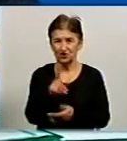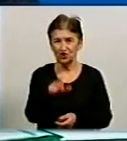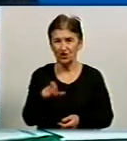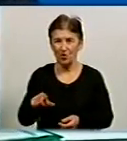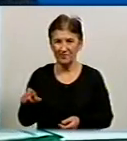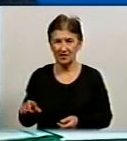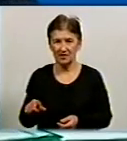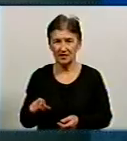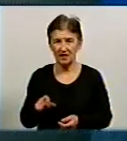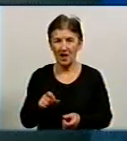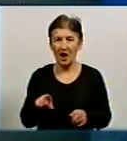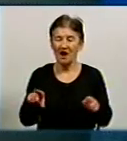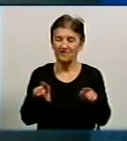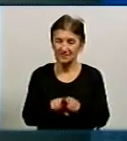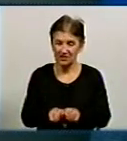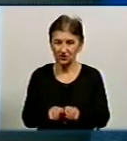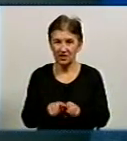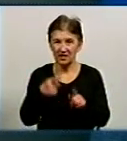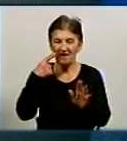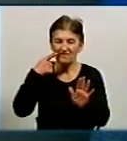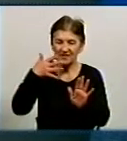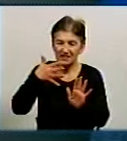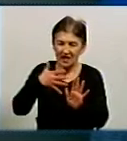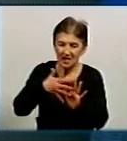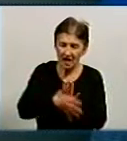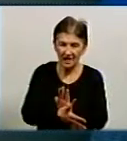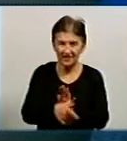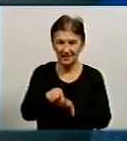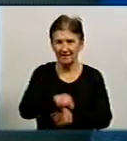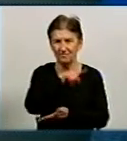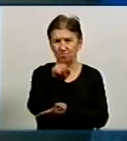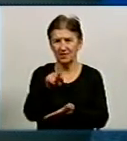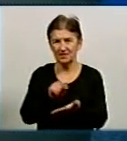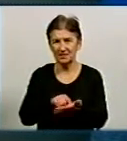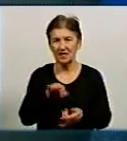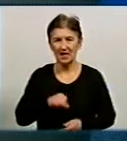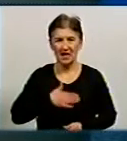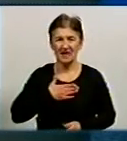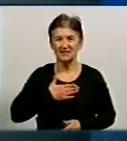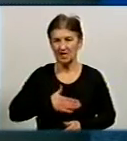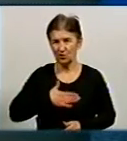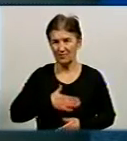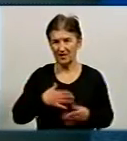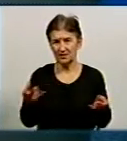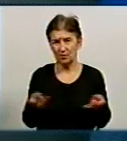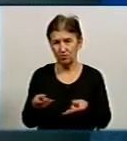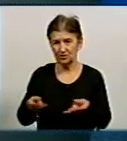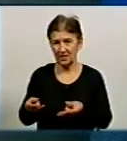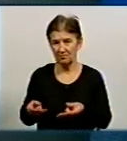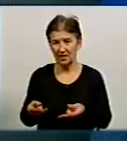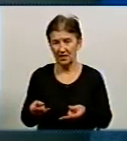підхід демонструвати, а все ж таки вникати в суть питань і, ну, і задовольняти основні потреби. Тому і